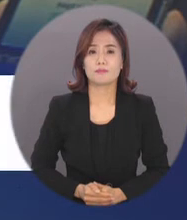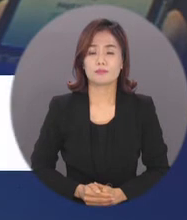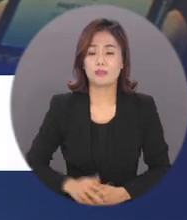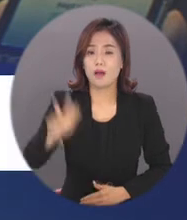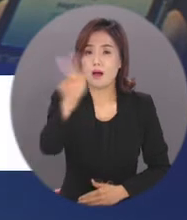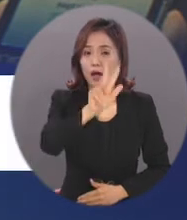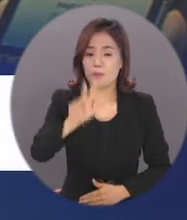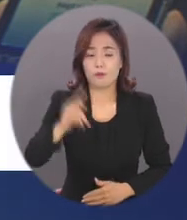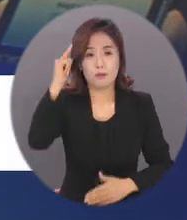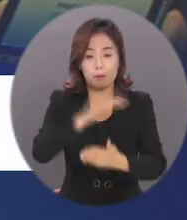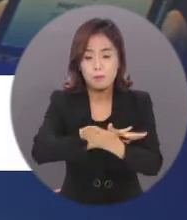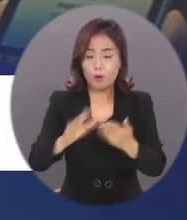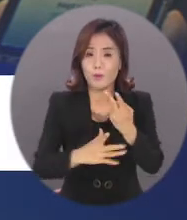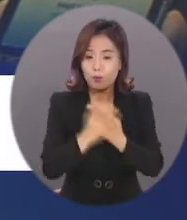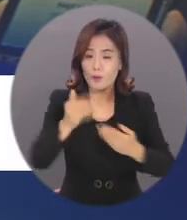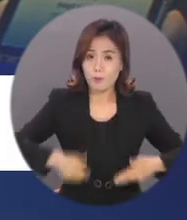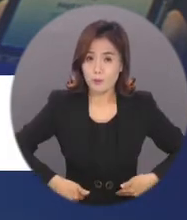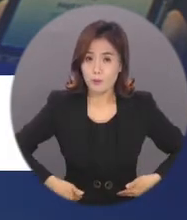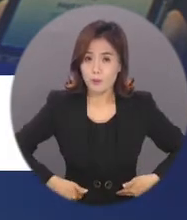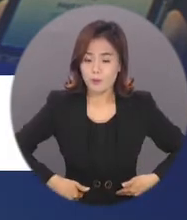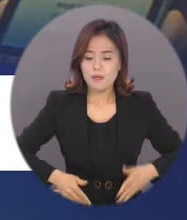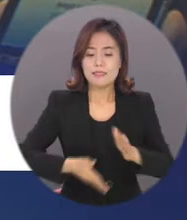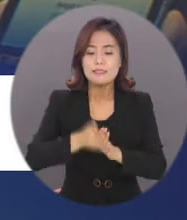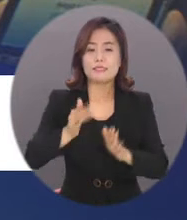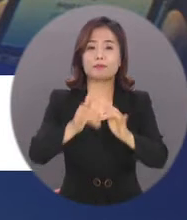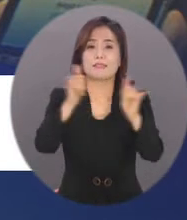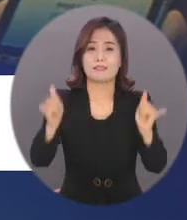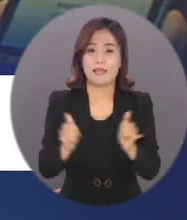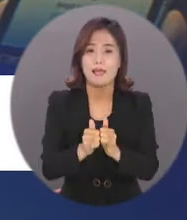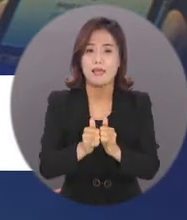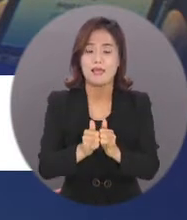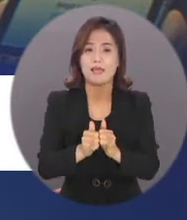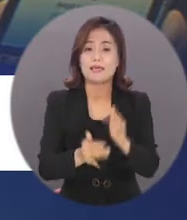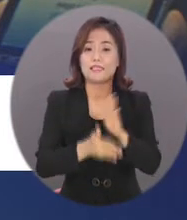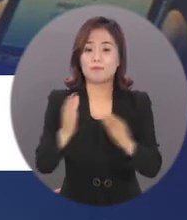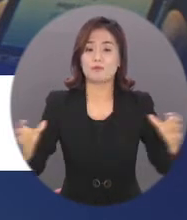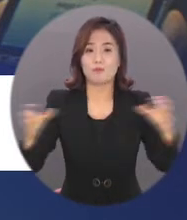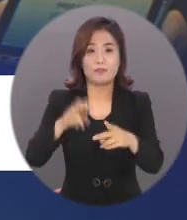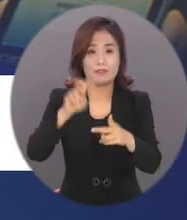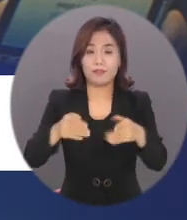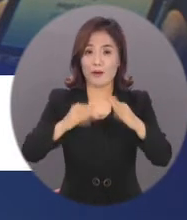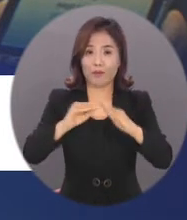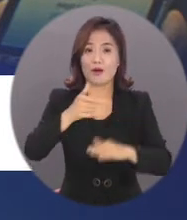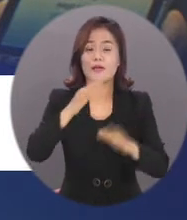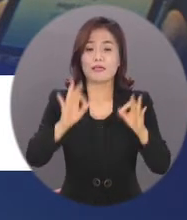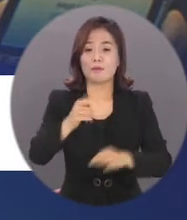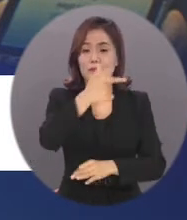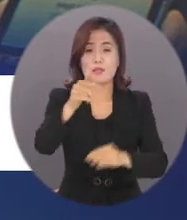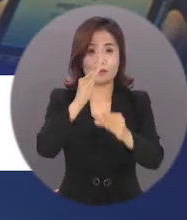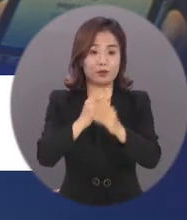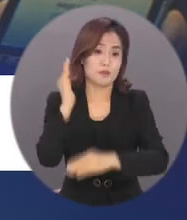한반도 평화와 통일의 필요성을 시민사회에 녹여낼 통일플러스센터가 목포에 들어섭니다. 김대중 대통령의 유지를